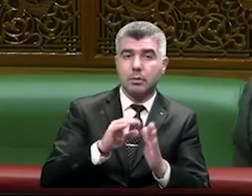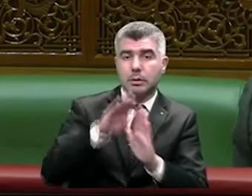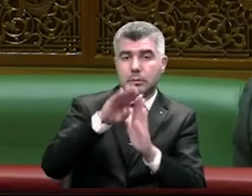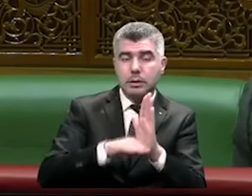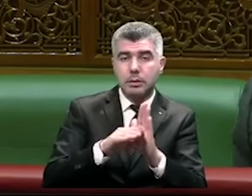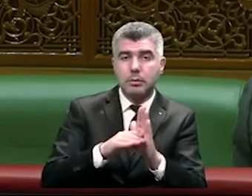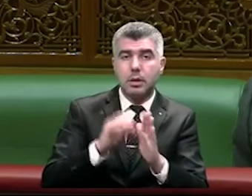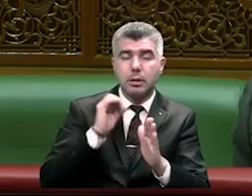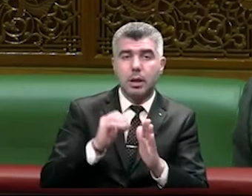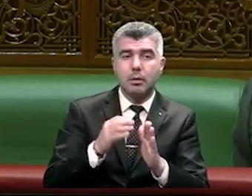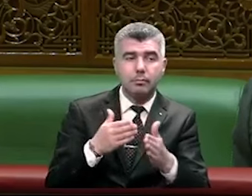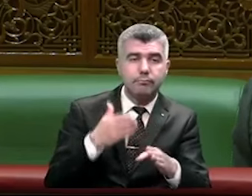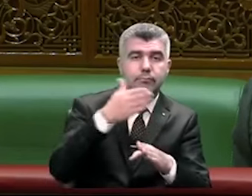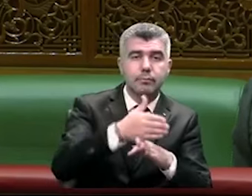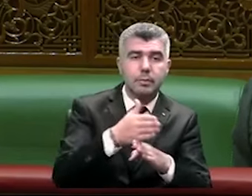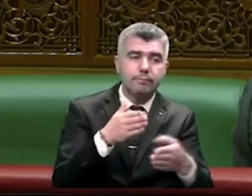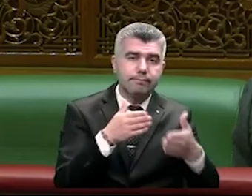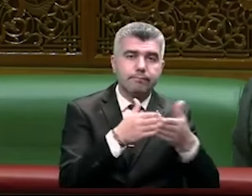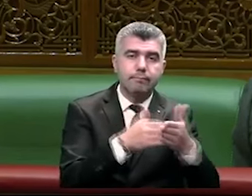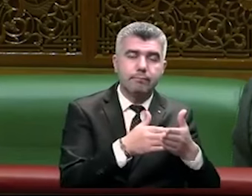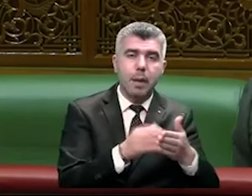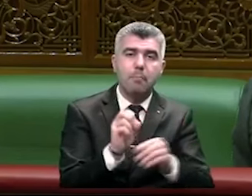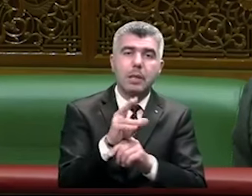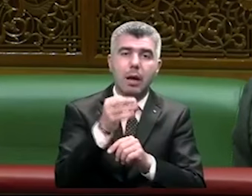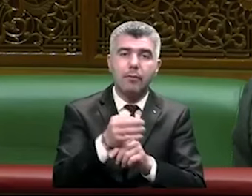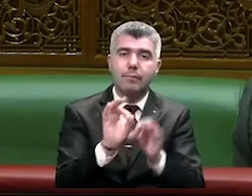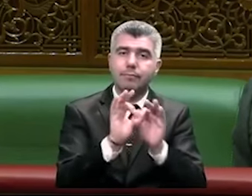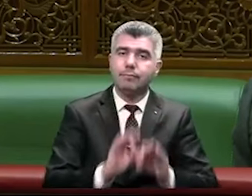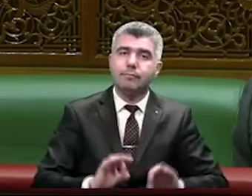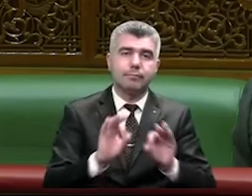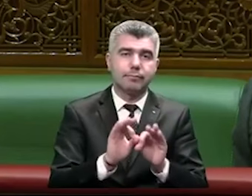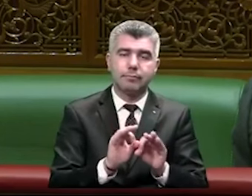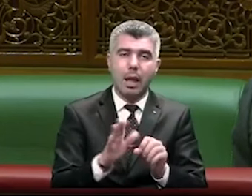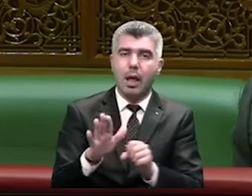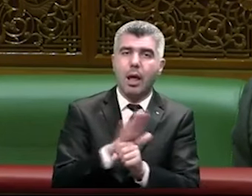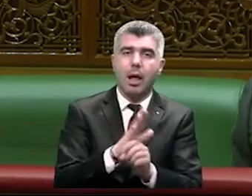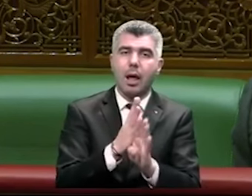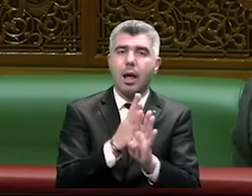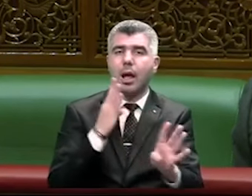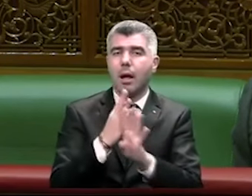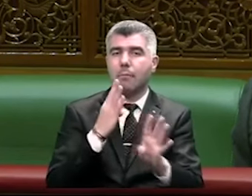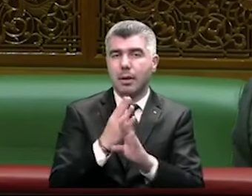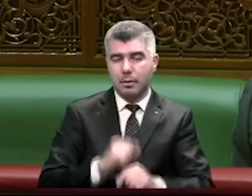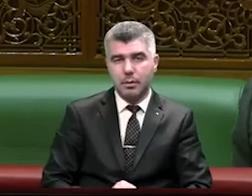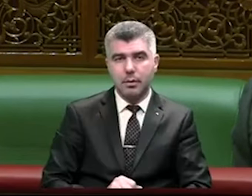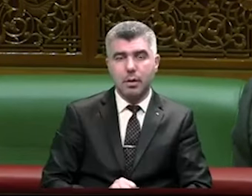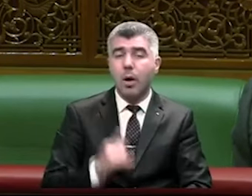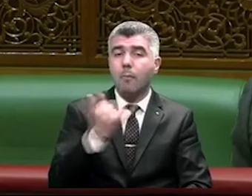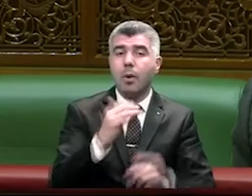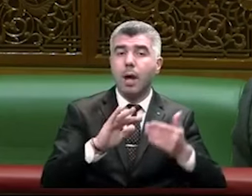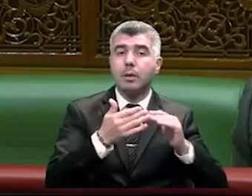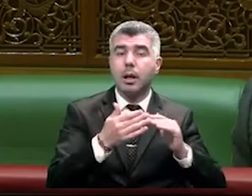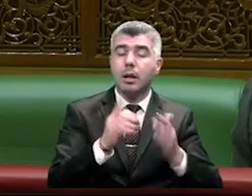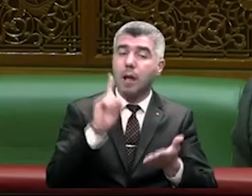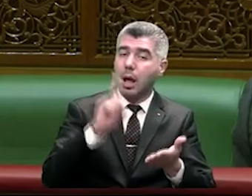في الشبابيك وولوج المسافرين لهذا السيد الوزير كنشوف بانه الرقمنه عندها دور